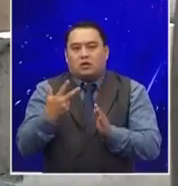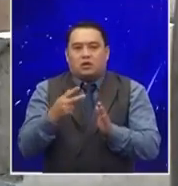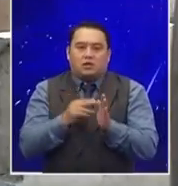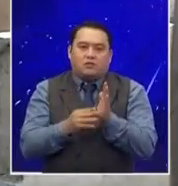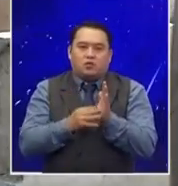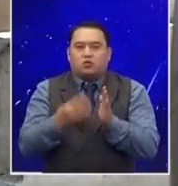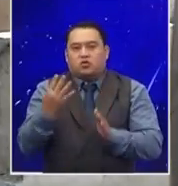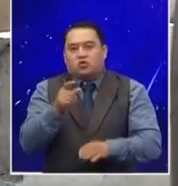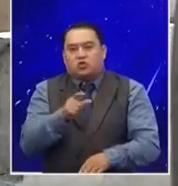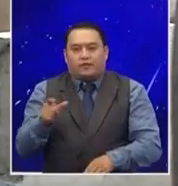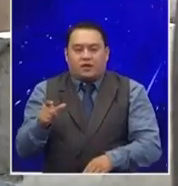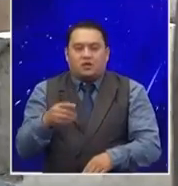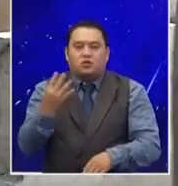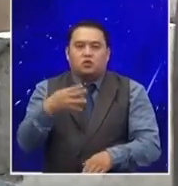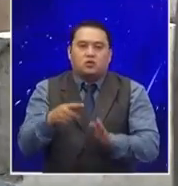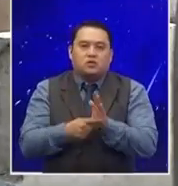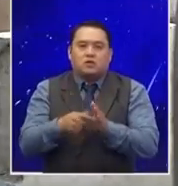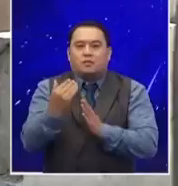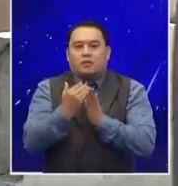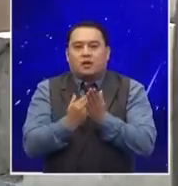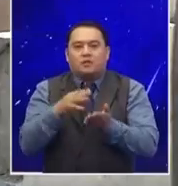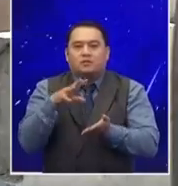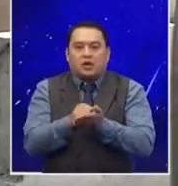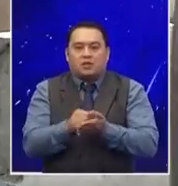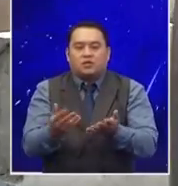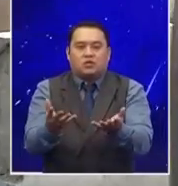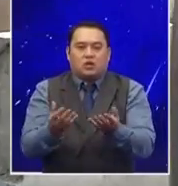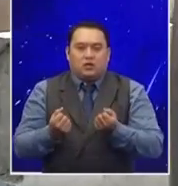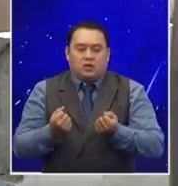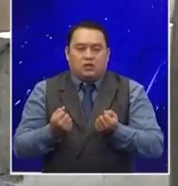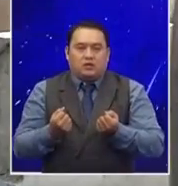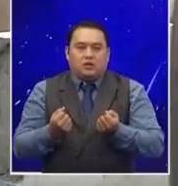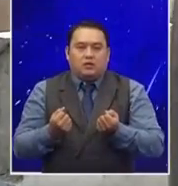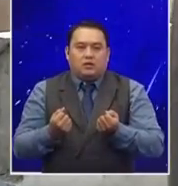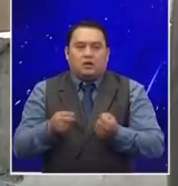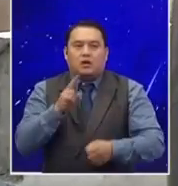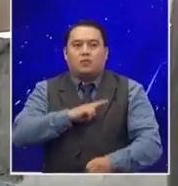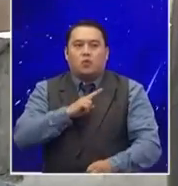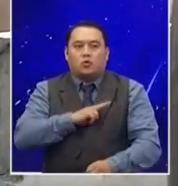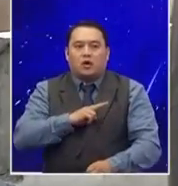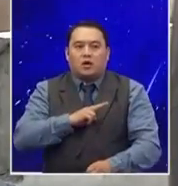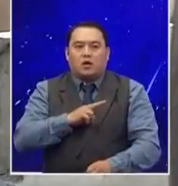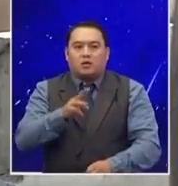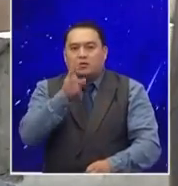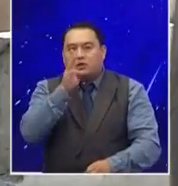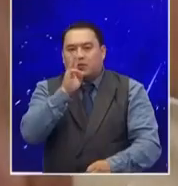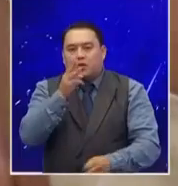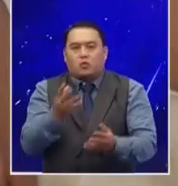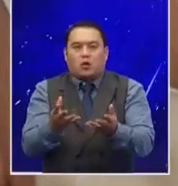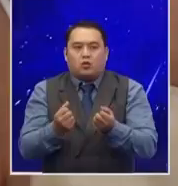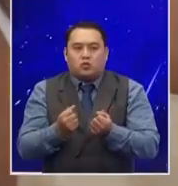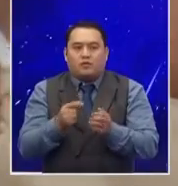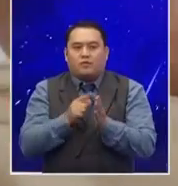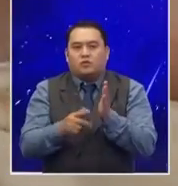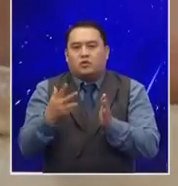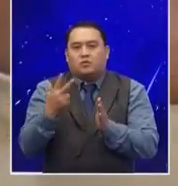или 94 человека. 47 человек по программе занятости дорожной карты отработали. Минимально получали зарплату по 85